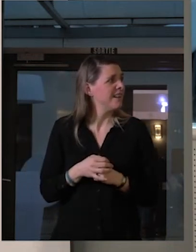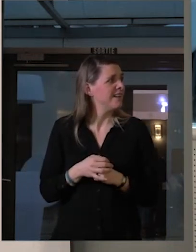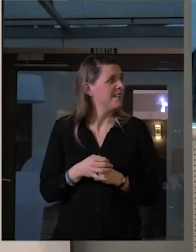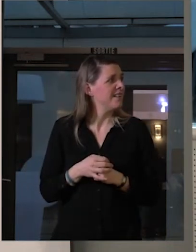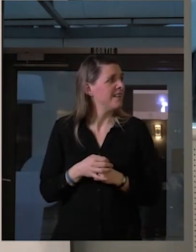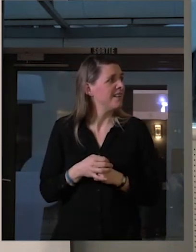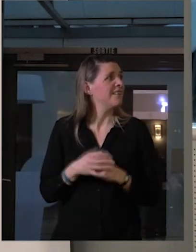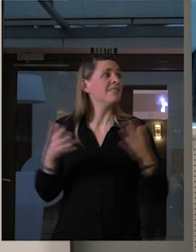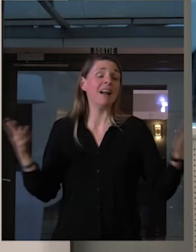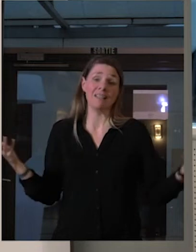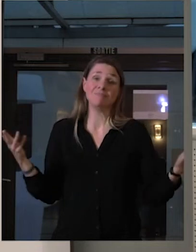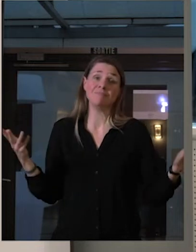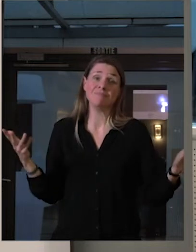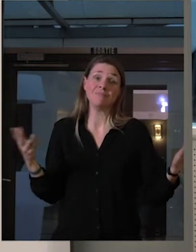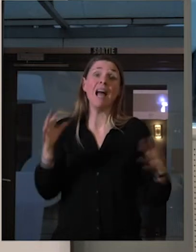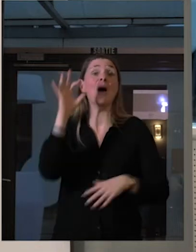mauvais exemple.